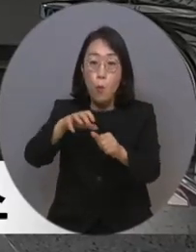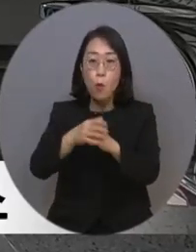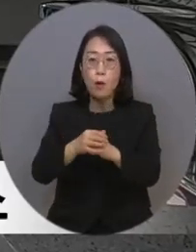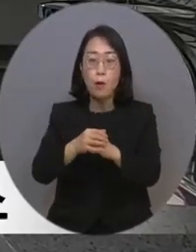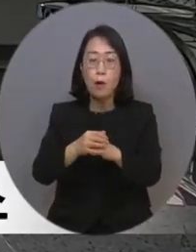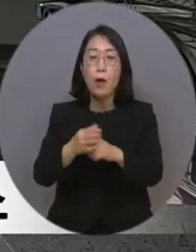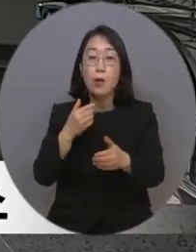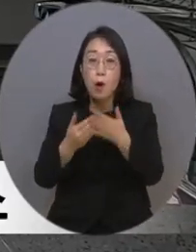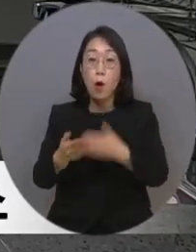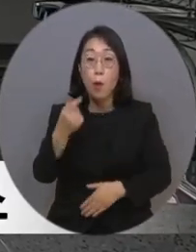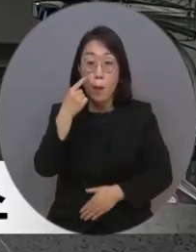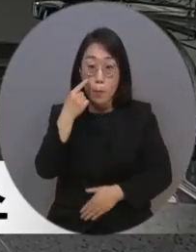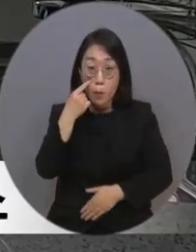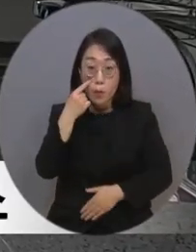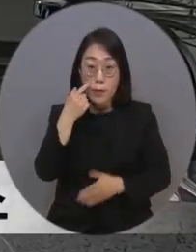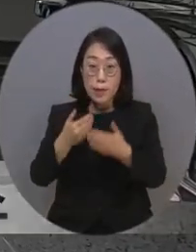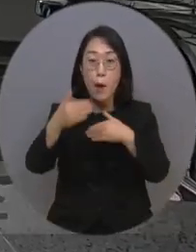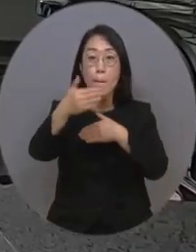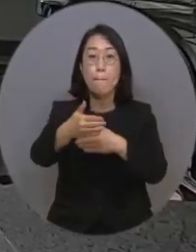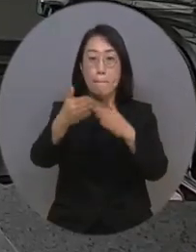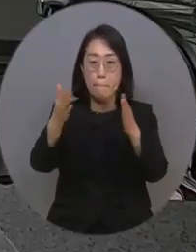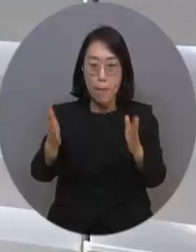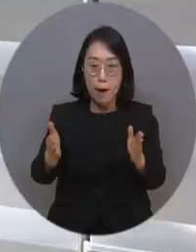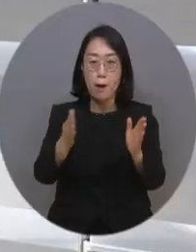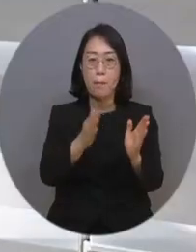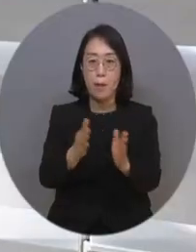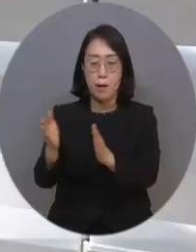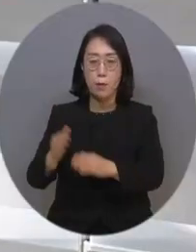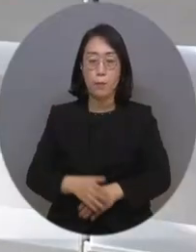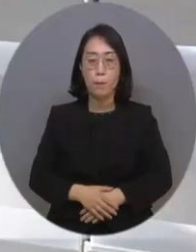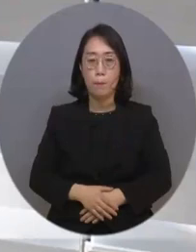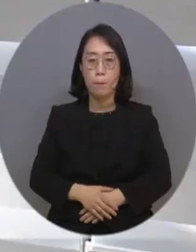자립생활을 경험할 수 있는 체험실을 운영합니다